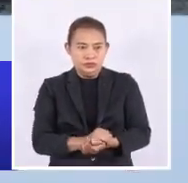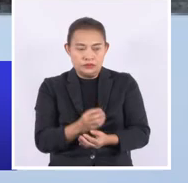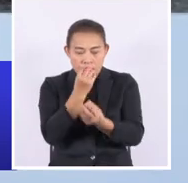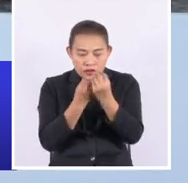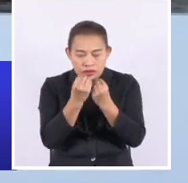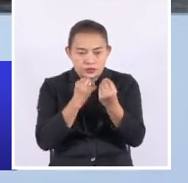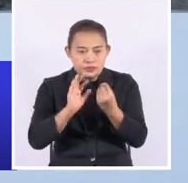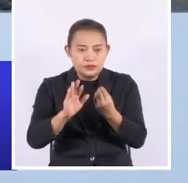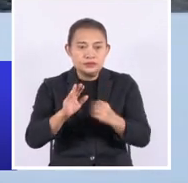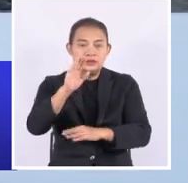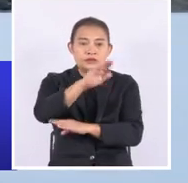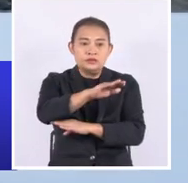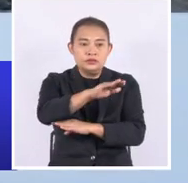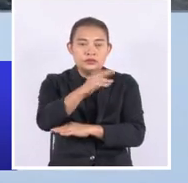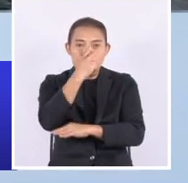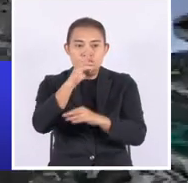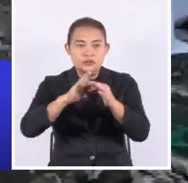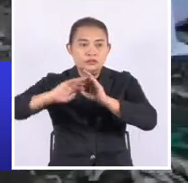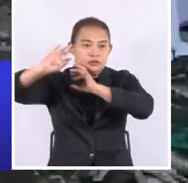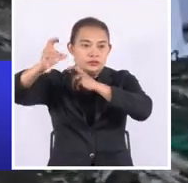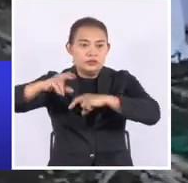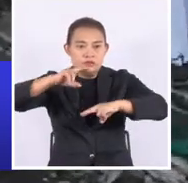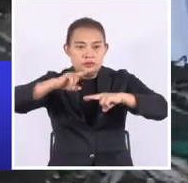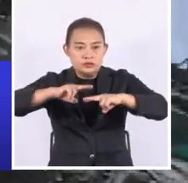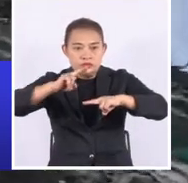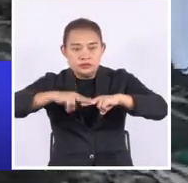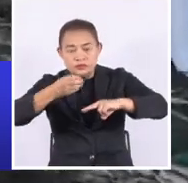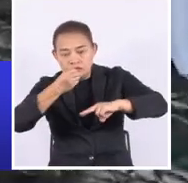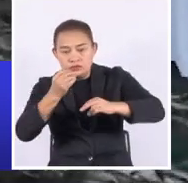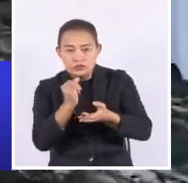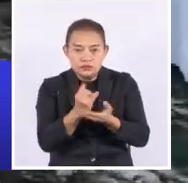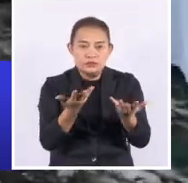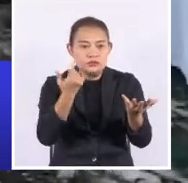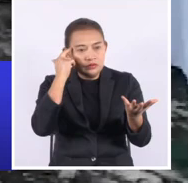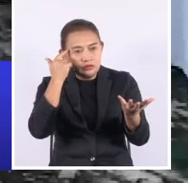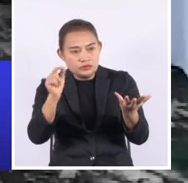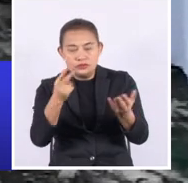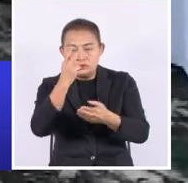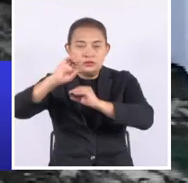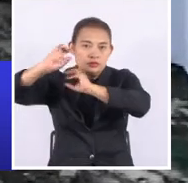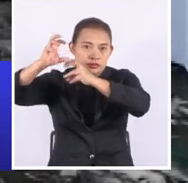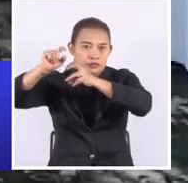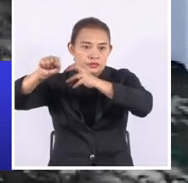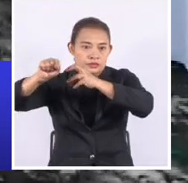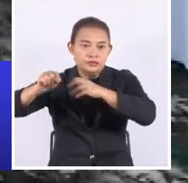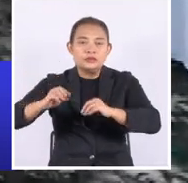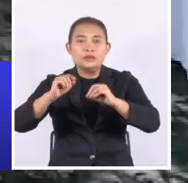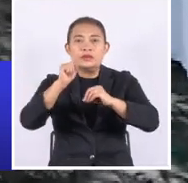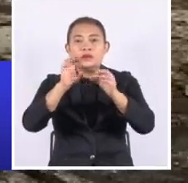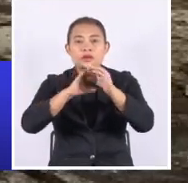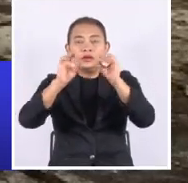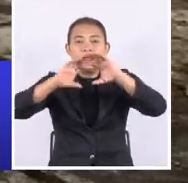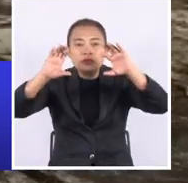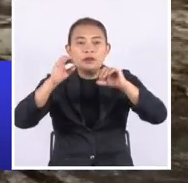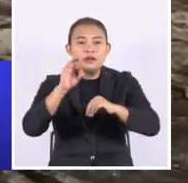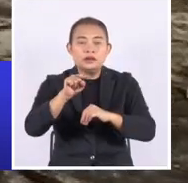ปพอตกค่ำเอาฉายหนังนั่งกินไปด้วยจะนั่งจะกินจะนอนกินก็ไม่ว่าดูหนังไปด้วยนี่นะครับให้ผีมีความสุขว่าอย่างนั้นเ